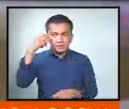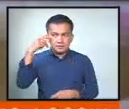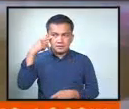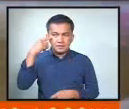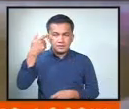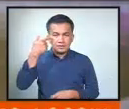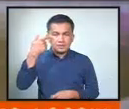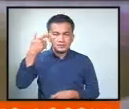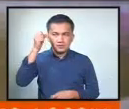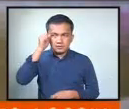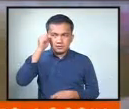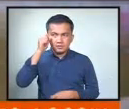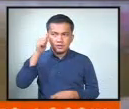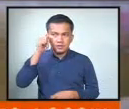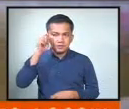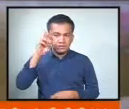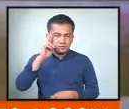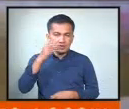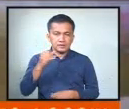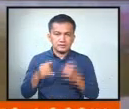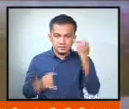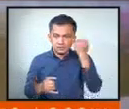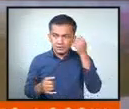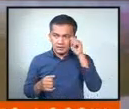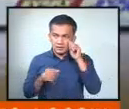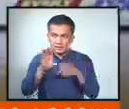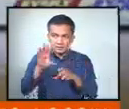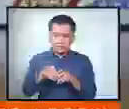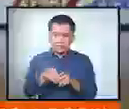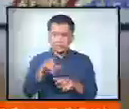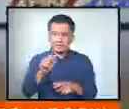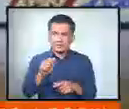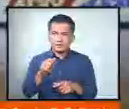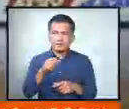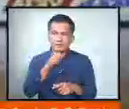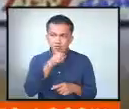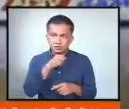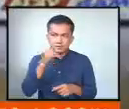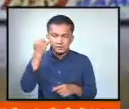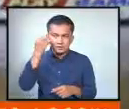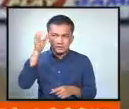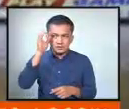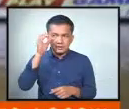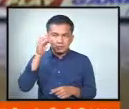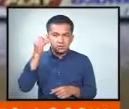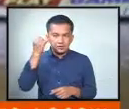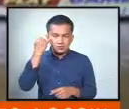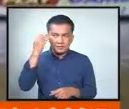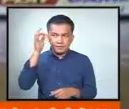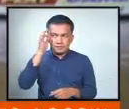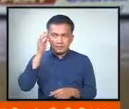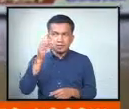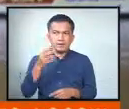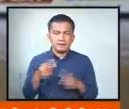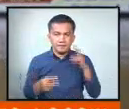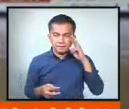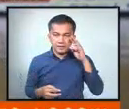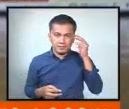Slaughter, Arth De La Cruz at Japheth Aguilar. Pasok din sa pool ang PBA veterans na sina Jason Castro, Jumar Fardo at Vic